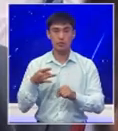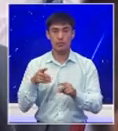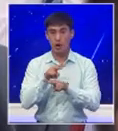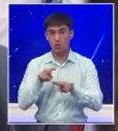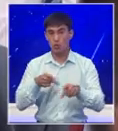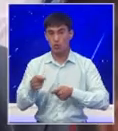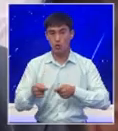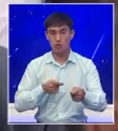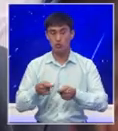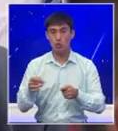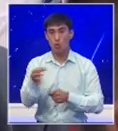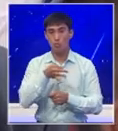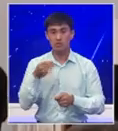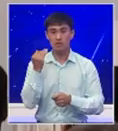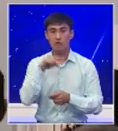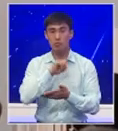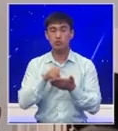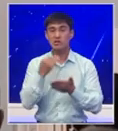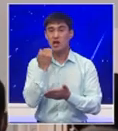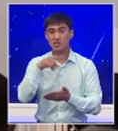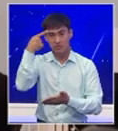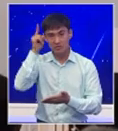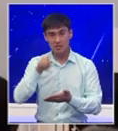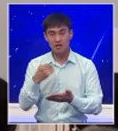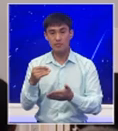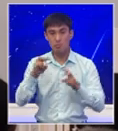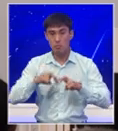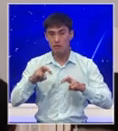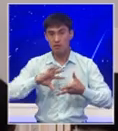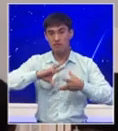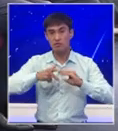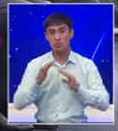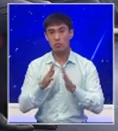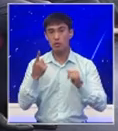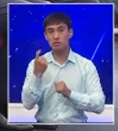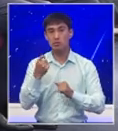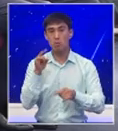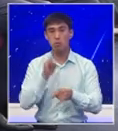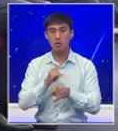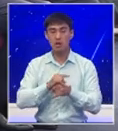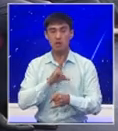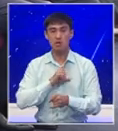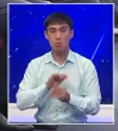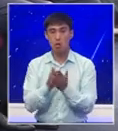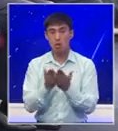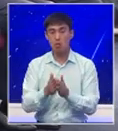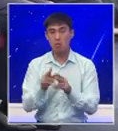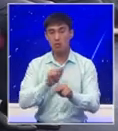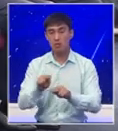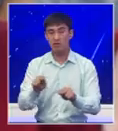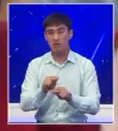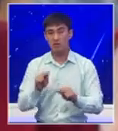контроле руководства области и вопрос качества знаний. В результате проверок в области выявлено более 100 поддельных дипломов преподавателей школ. При